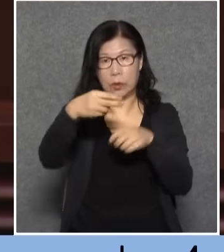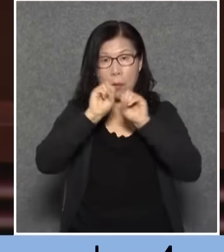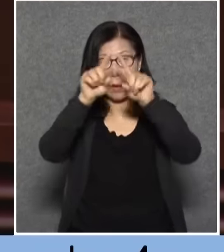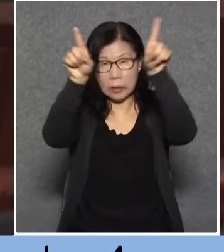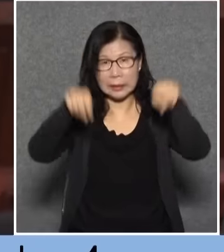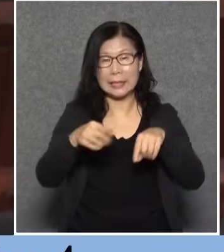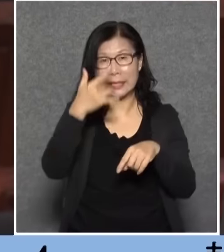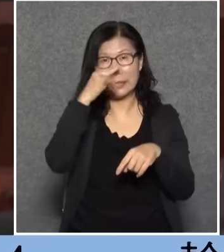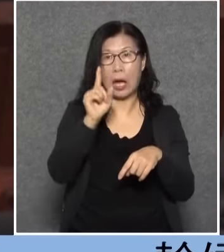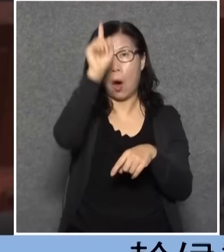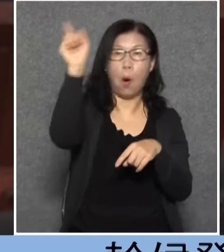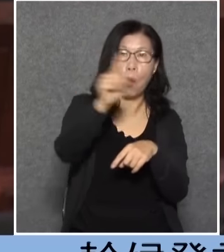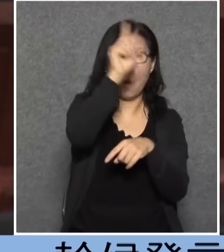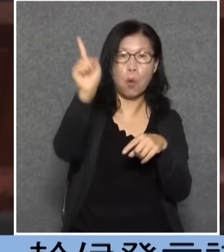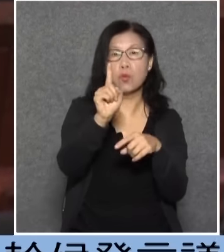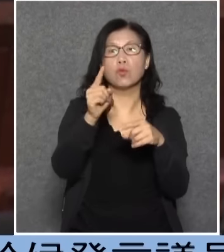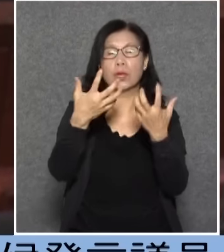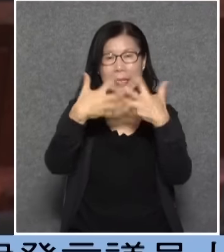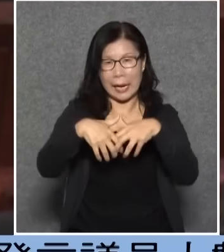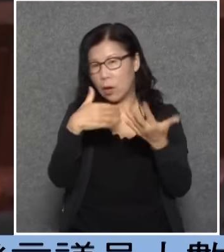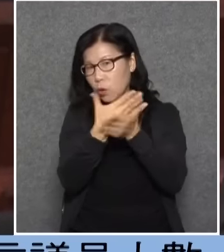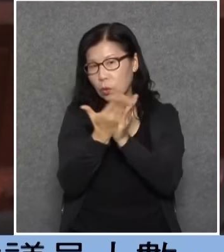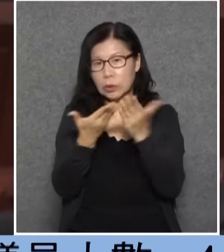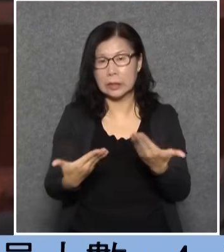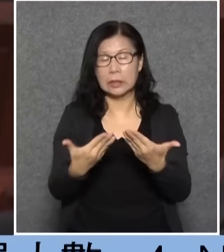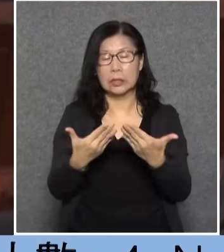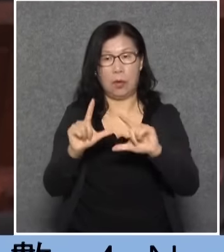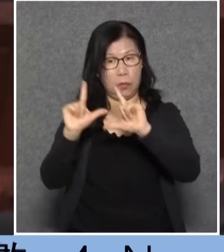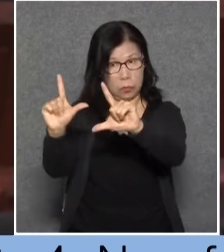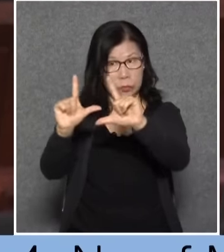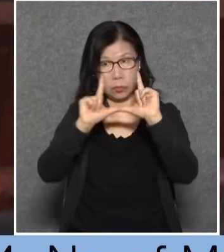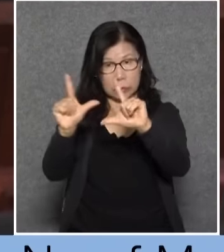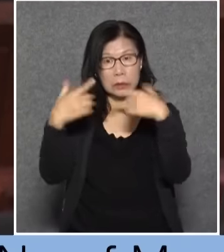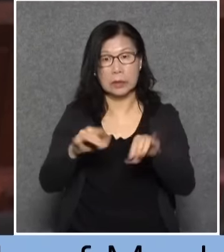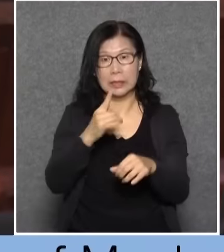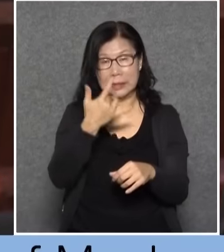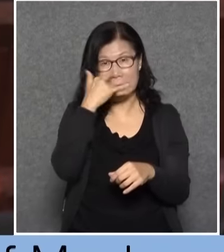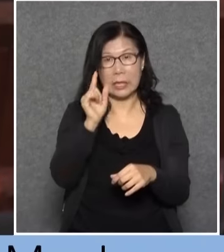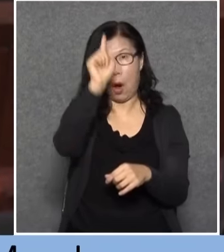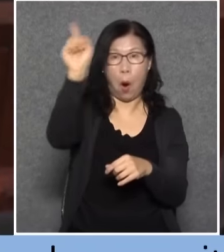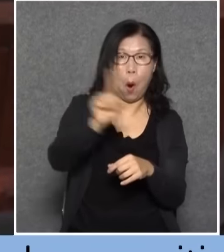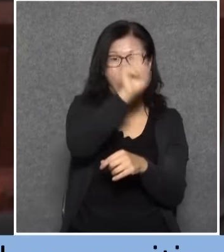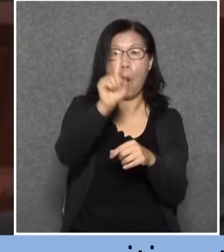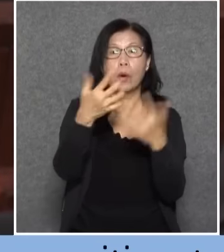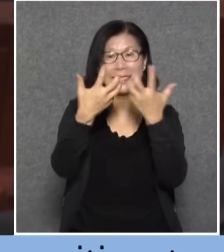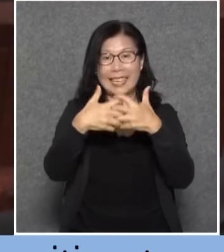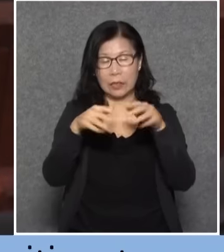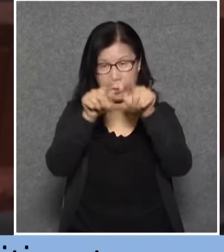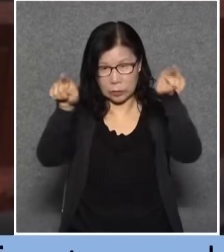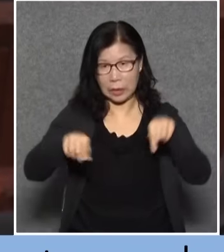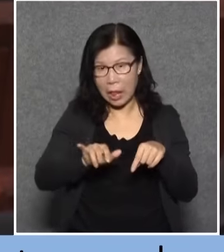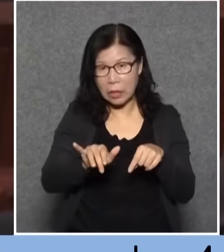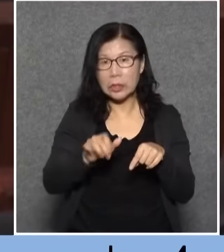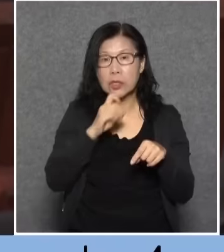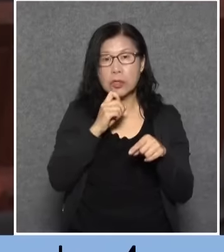管系統，正如我在主體答案所說，新空管系統的進度呢是